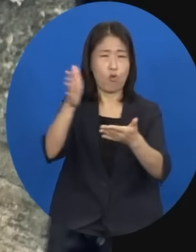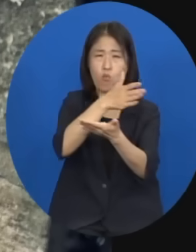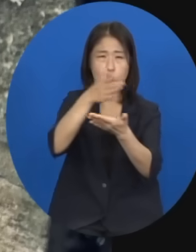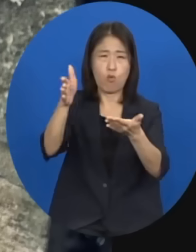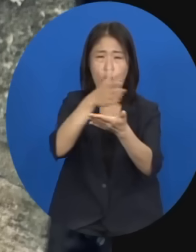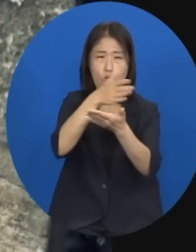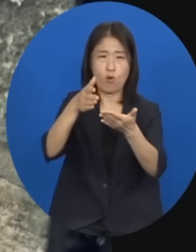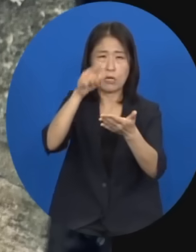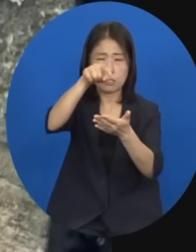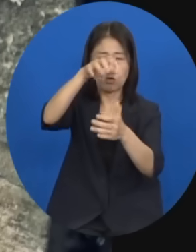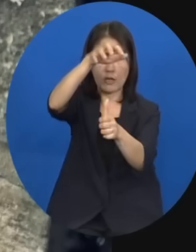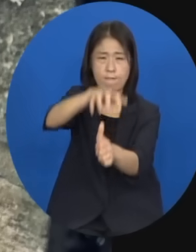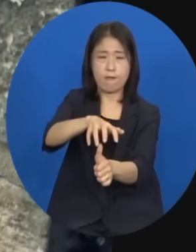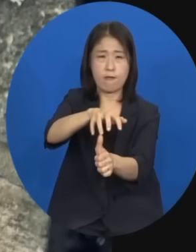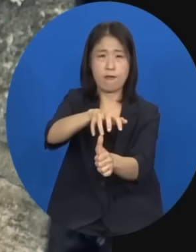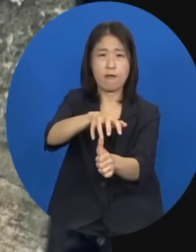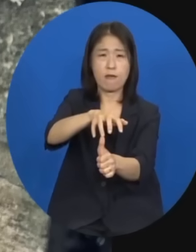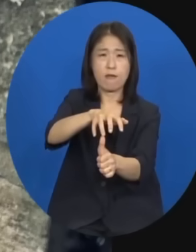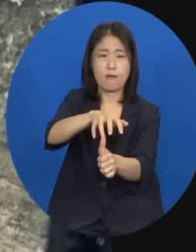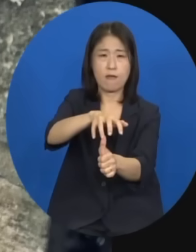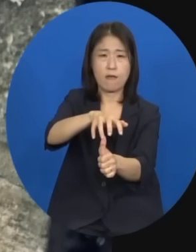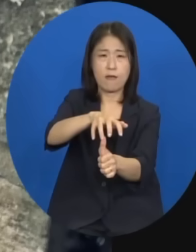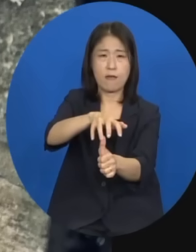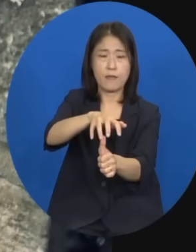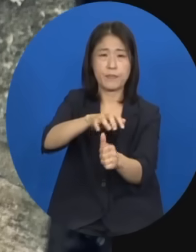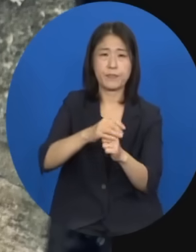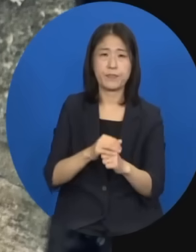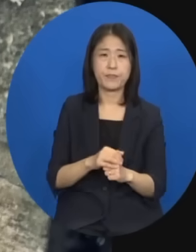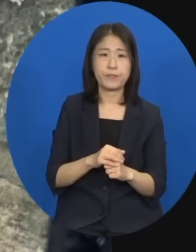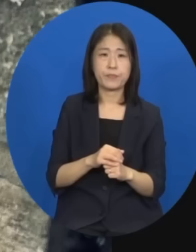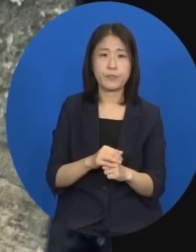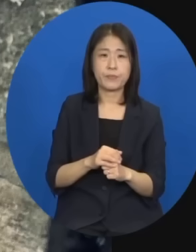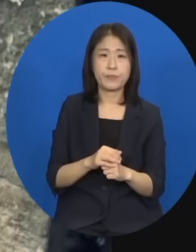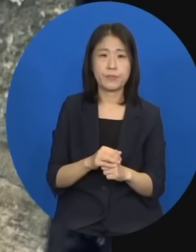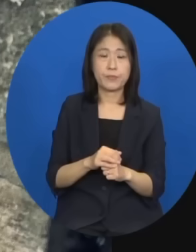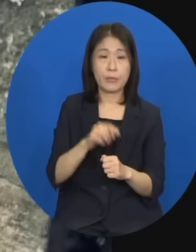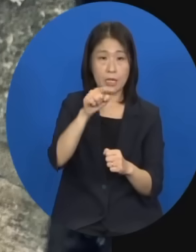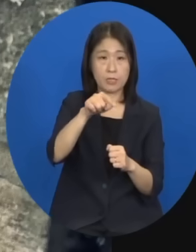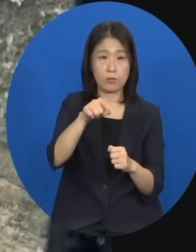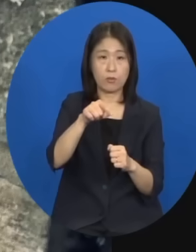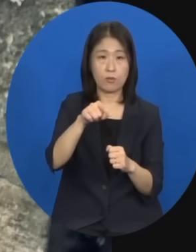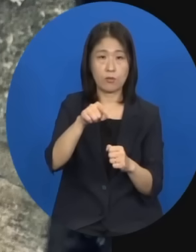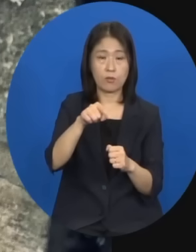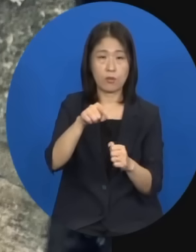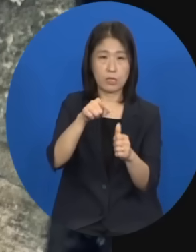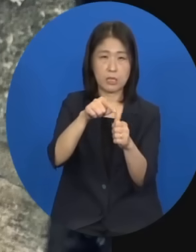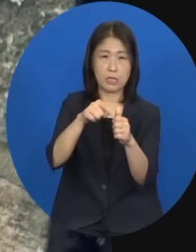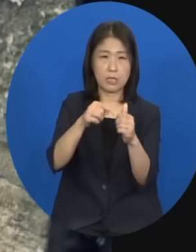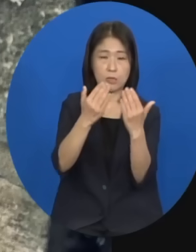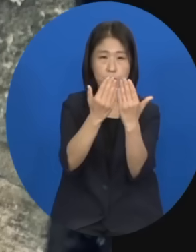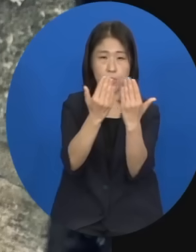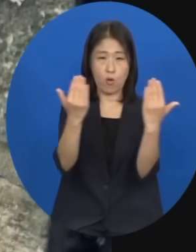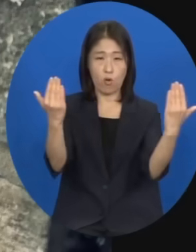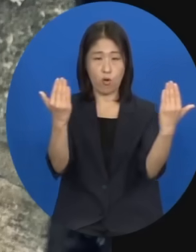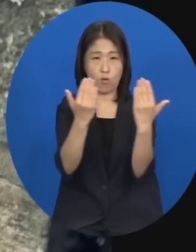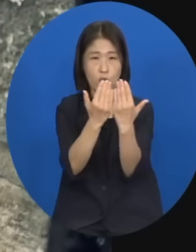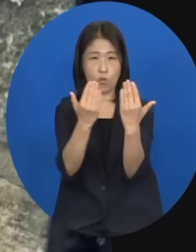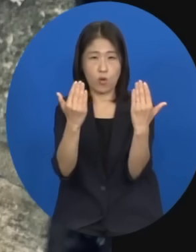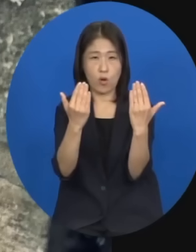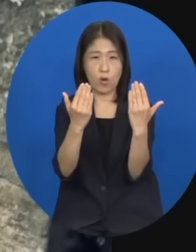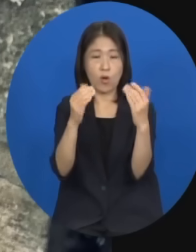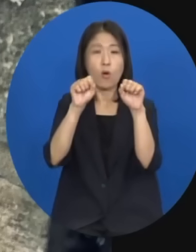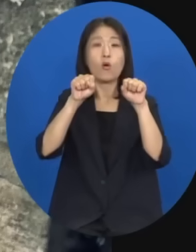그냥 가둔 겁니다. 저 건물 벽 정도면 뭐 사람이 목마를